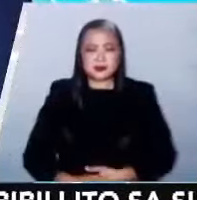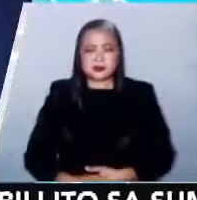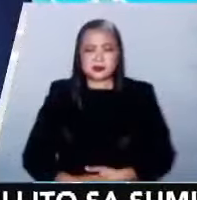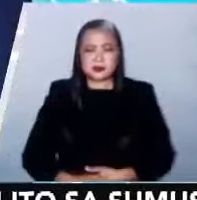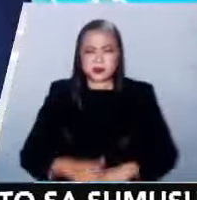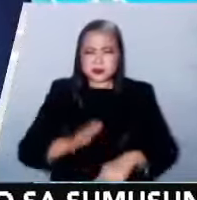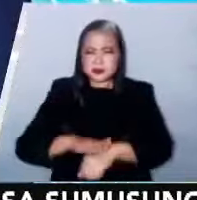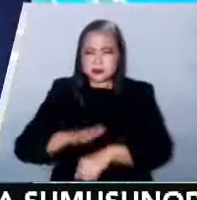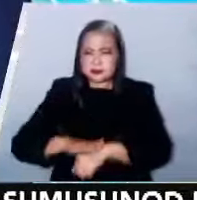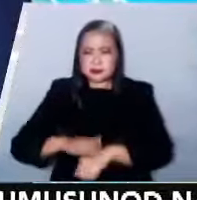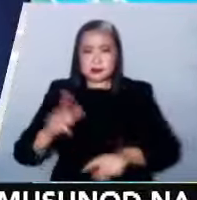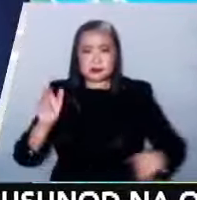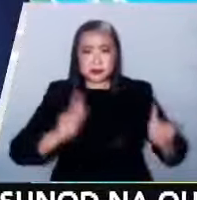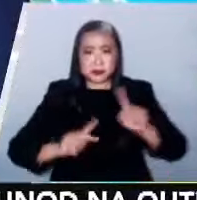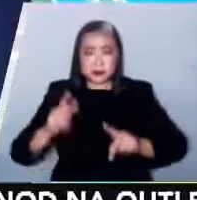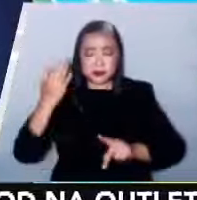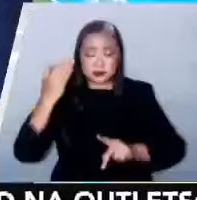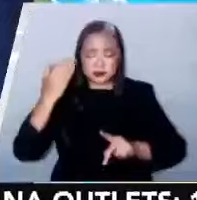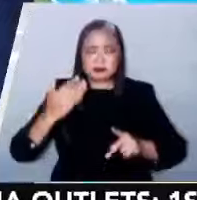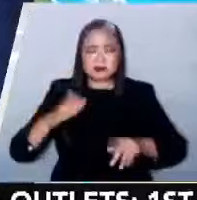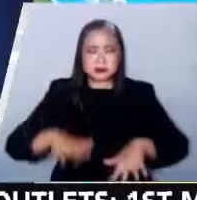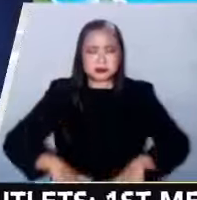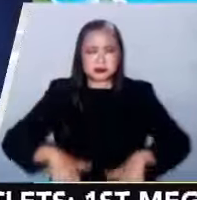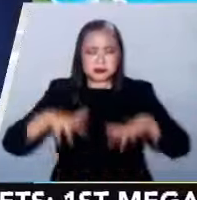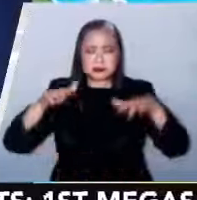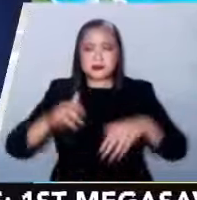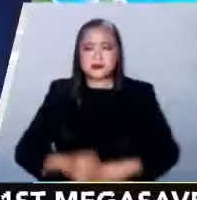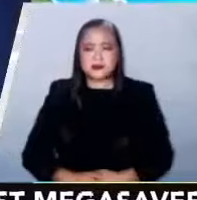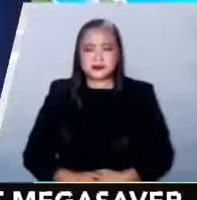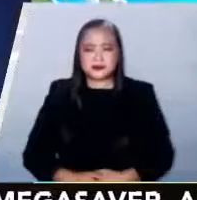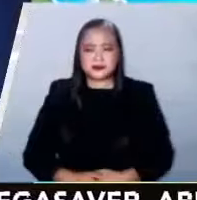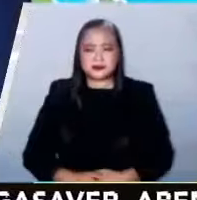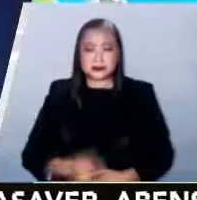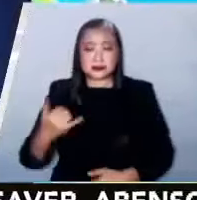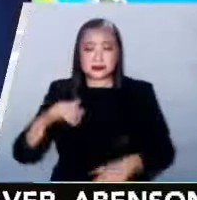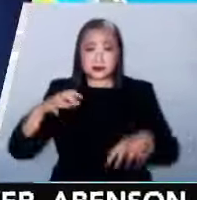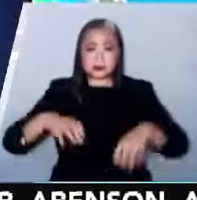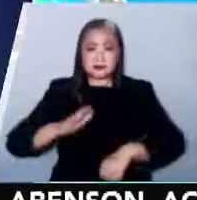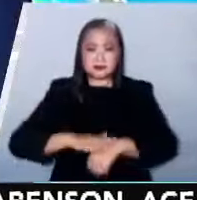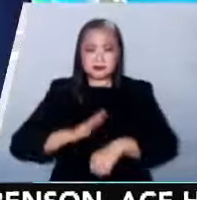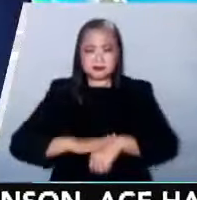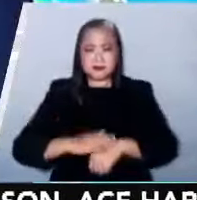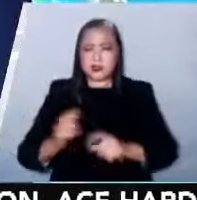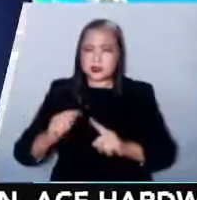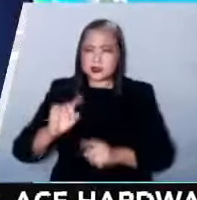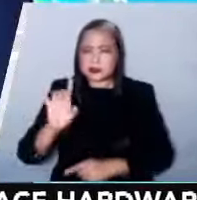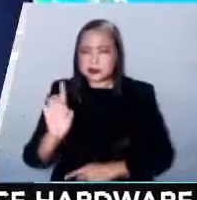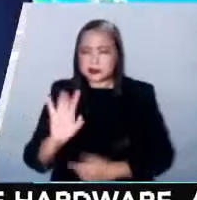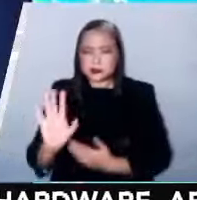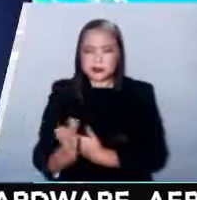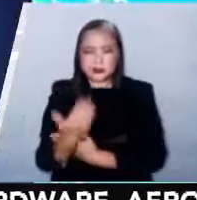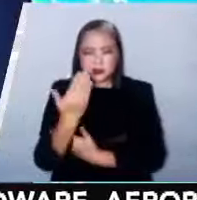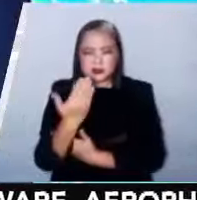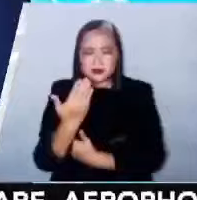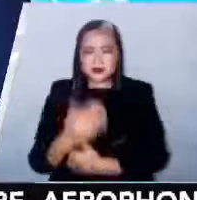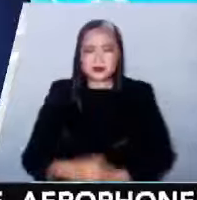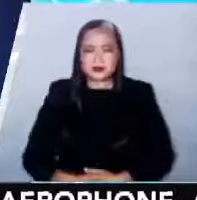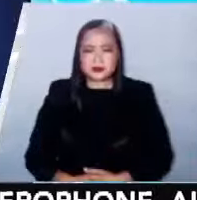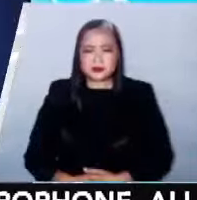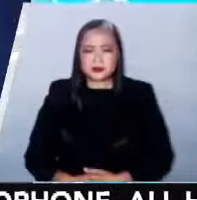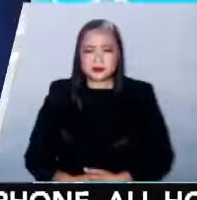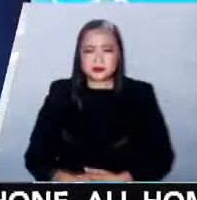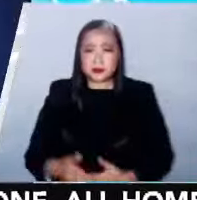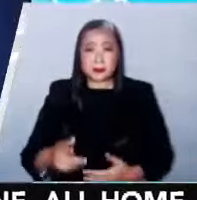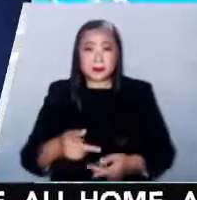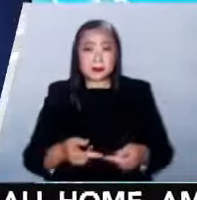sa banta ng pagbaha. Tatagal po ang nasabing yellow rainfall warning hanggang alas 8 ngayong umaga. Ang ulan sa mga nasabing lugar ay epekto pa